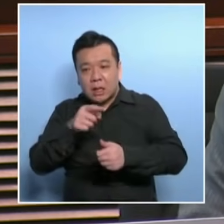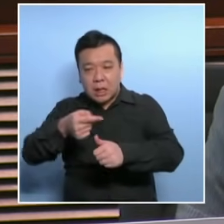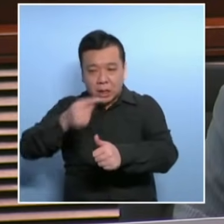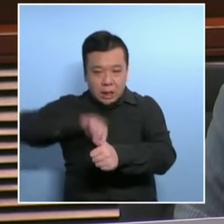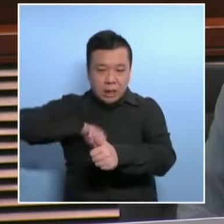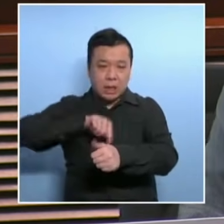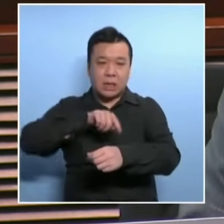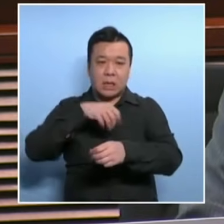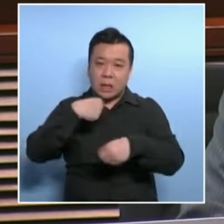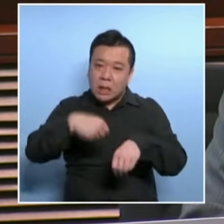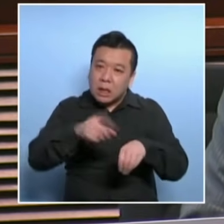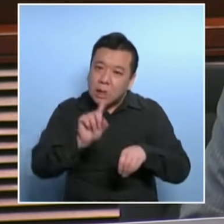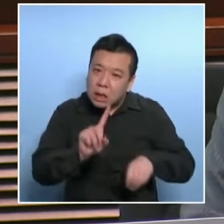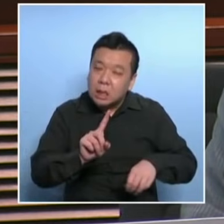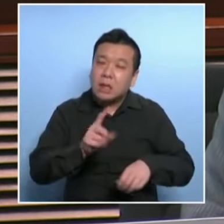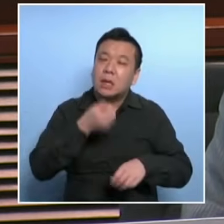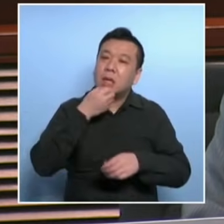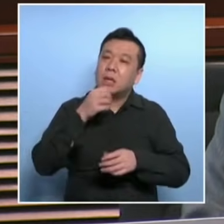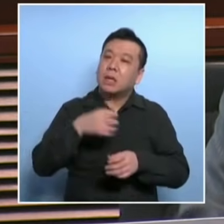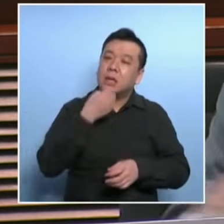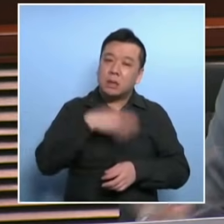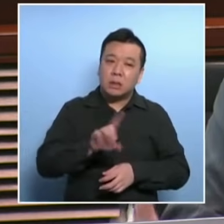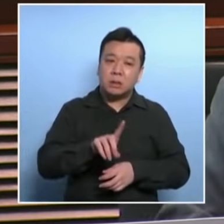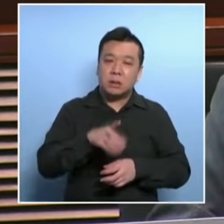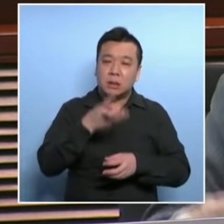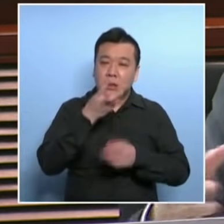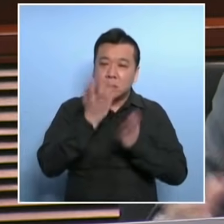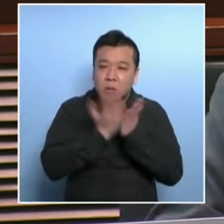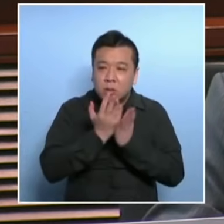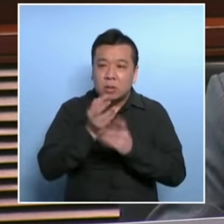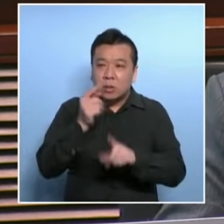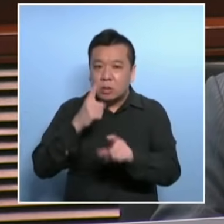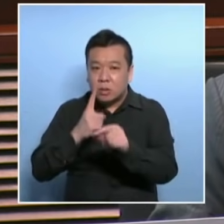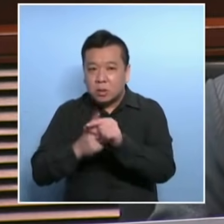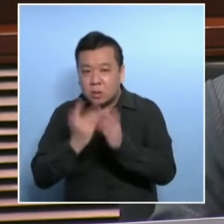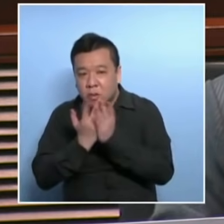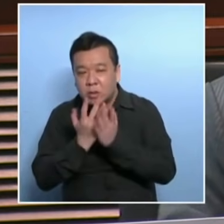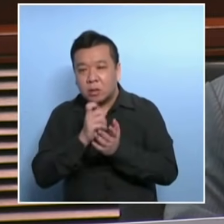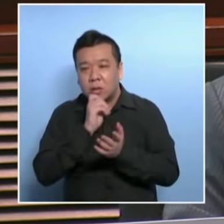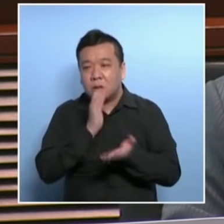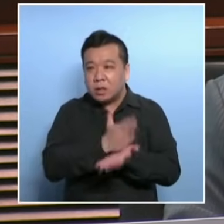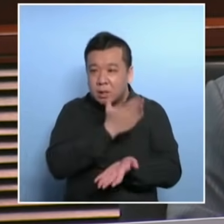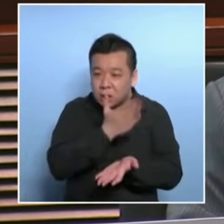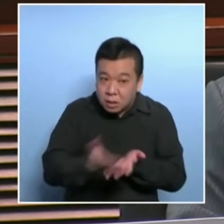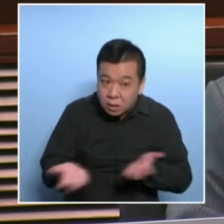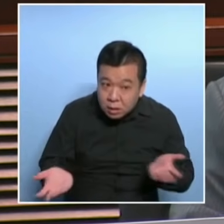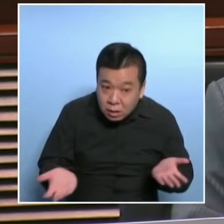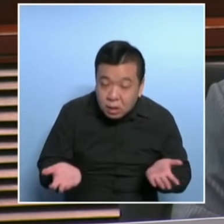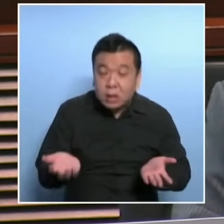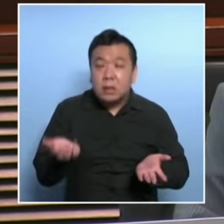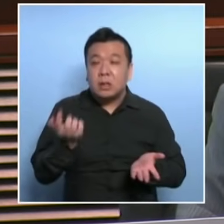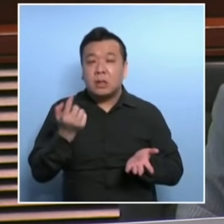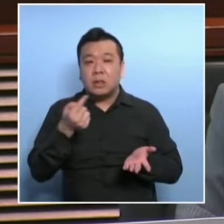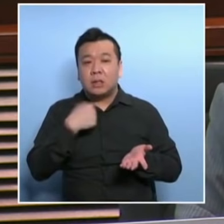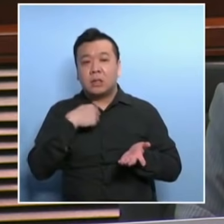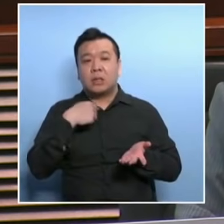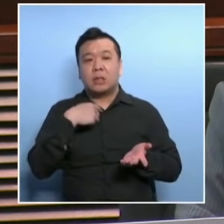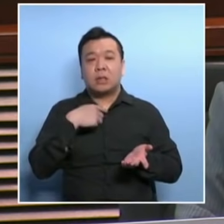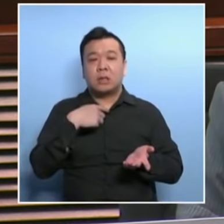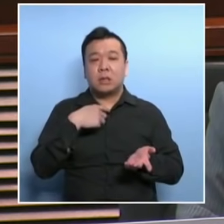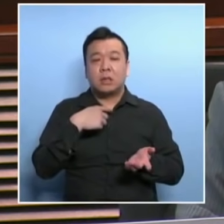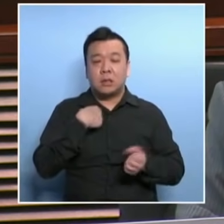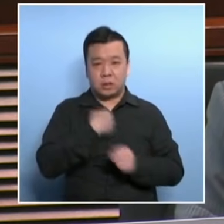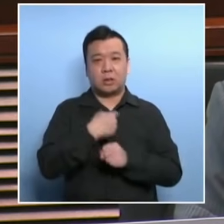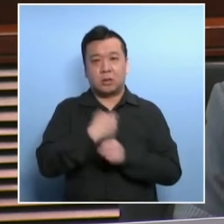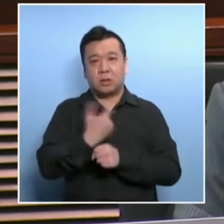個咩教育啊，喺邊啲中學、小學，或者係會唔會有區分之分，或者諸如此類嘅嘢，我哋都適宜去做